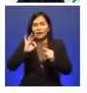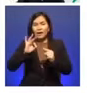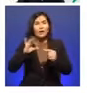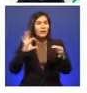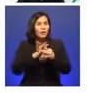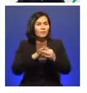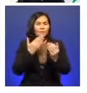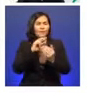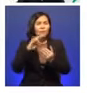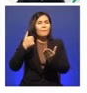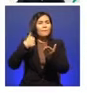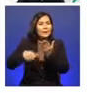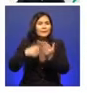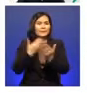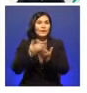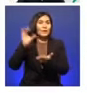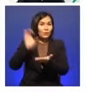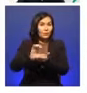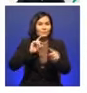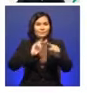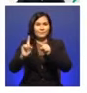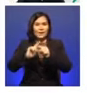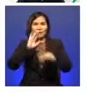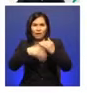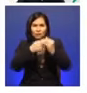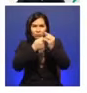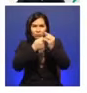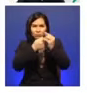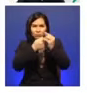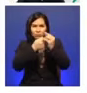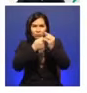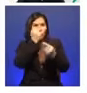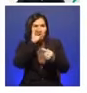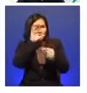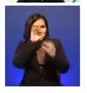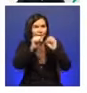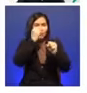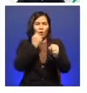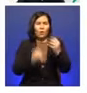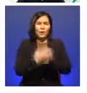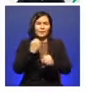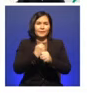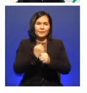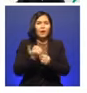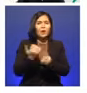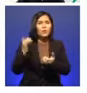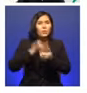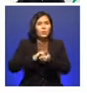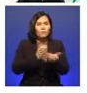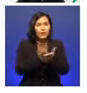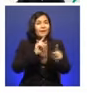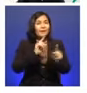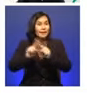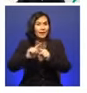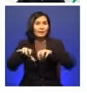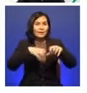กตนะครับที่เราได้ลงไปทำงานร่วมกับภาคประชาสังคมต่างๆนะครับมีการจัดเวิร์กช็อปมีการจัดวิจั